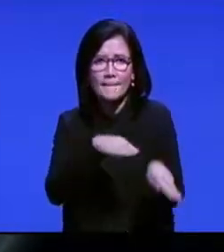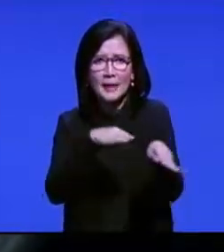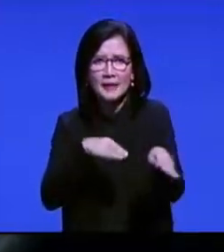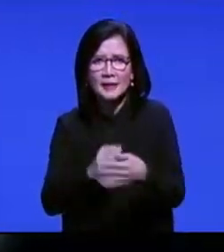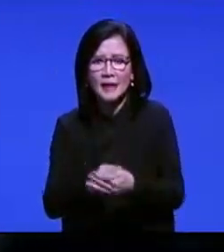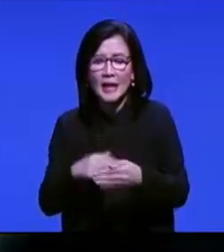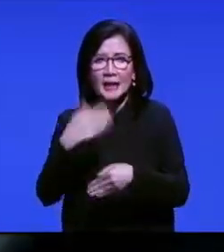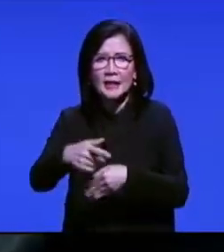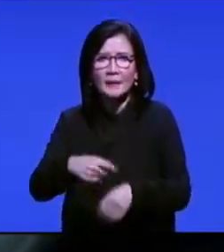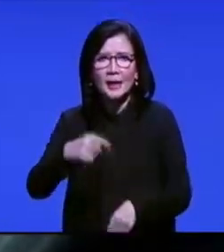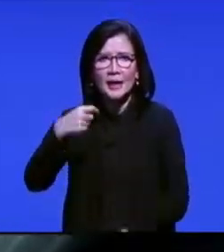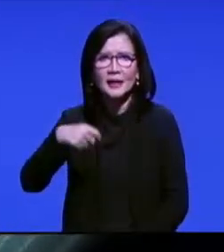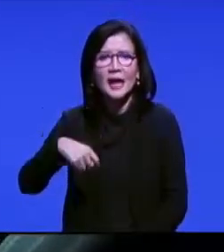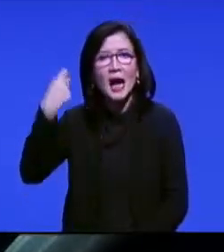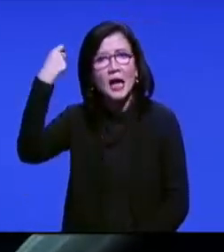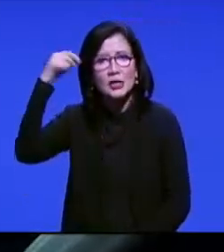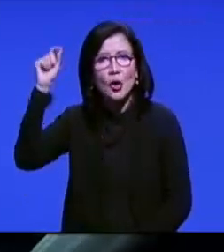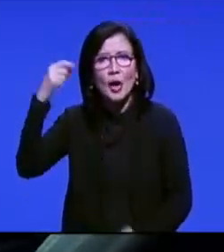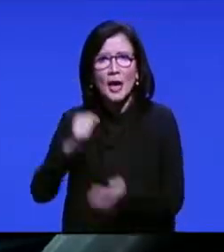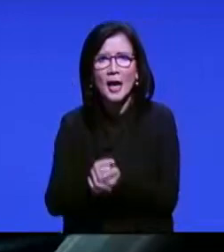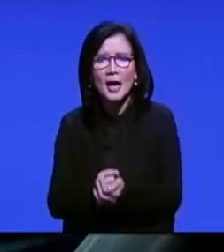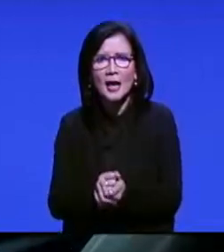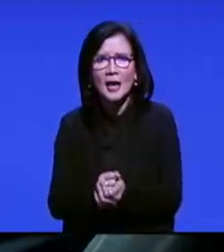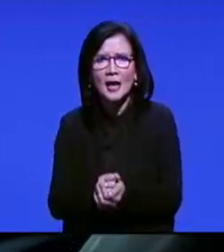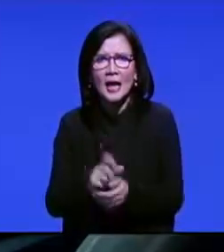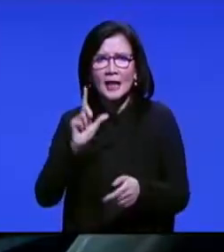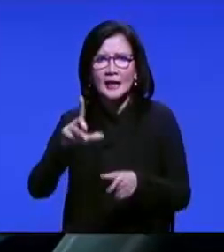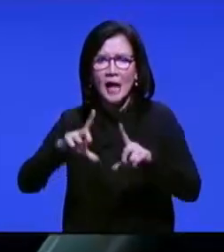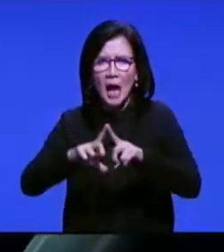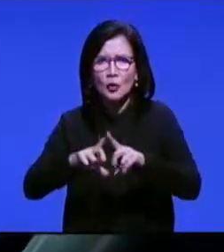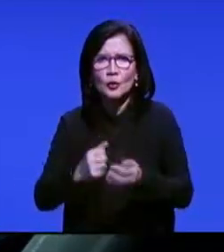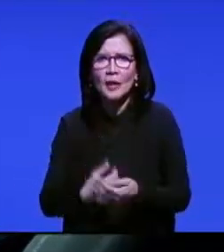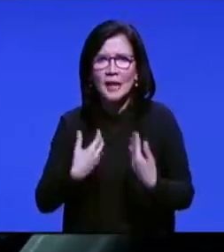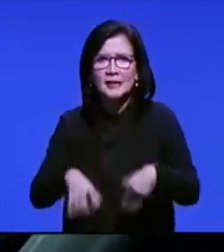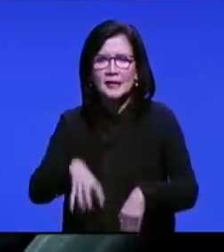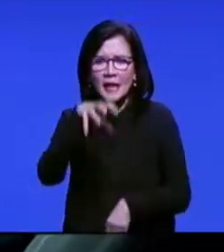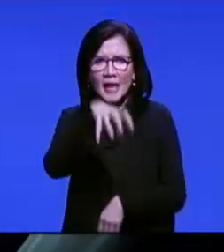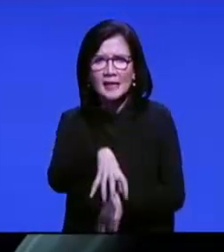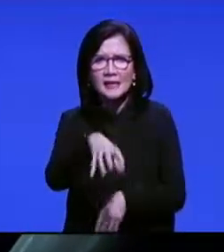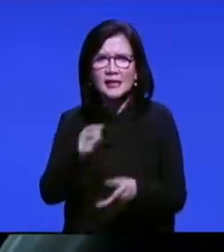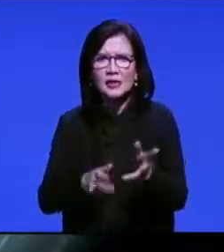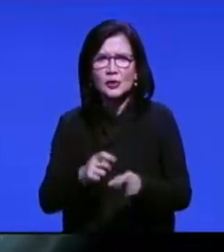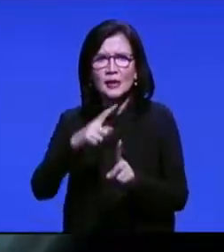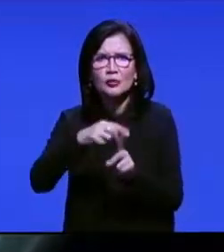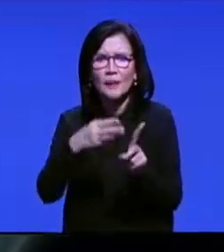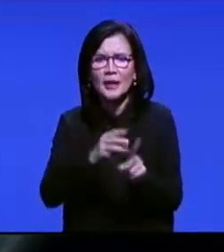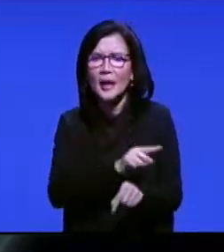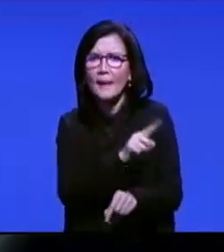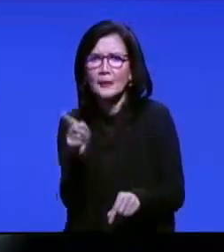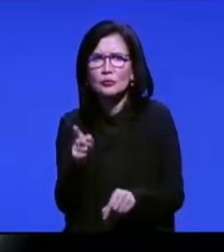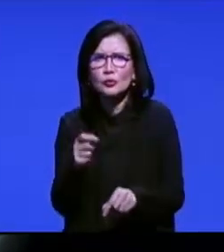di depan kampus ISIP Lenteng Agung dan yang kedua di setelah stasiun Tanjung Barat yang mengarah ke Pasar